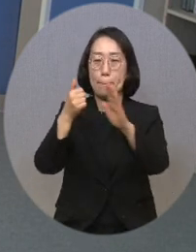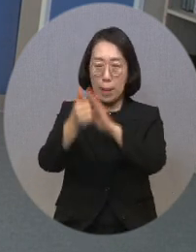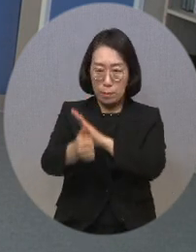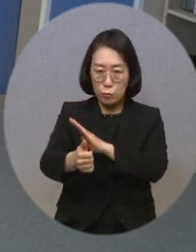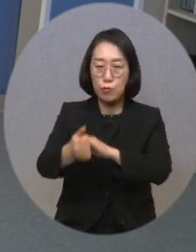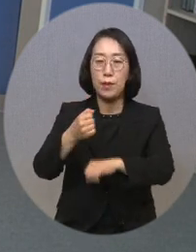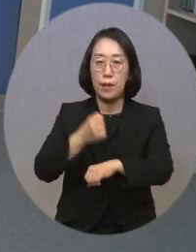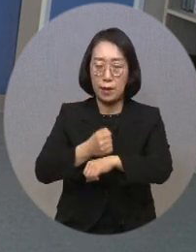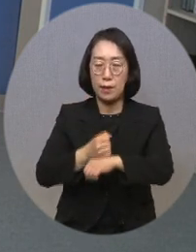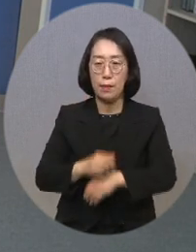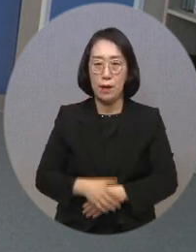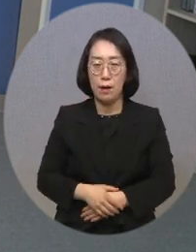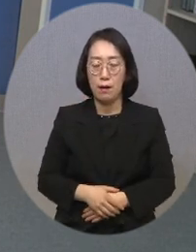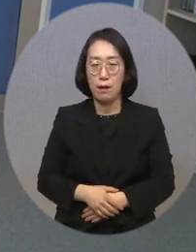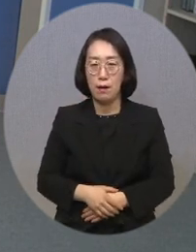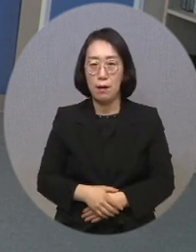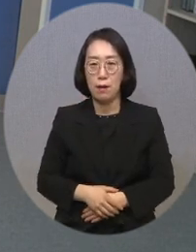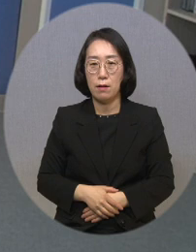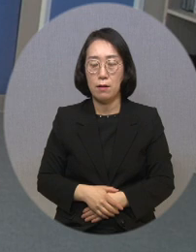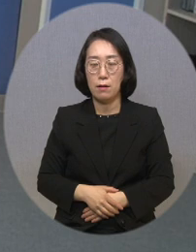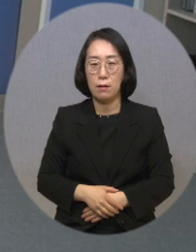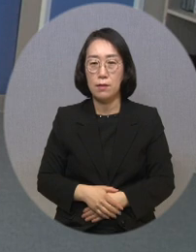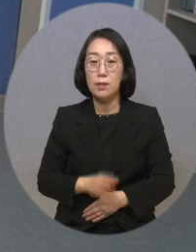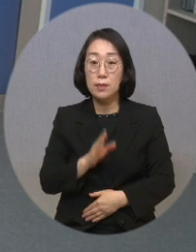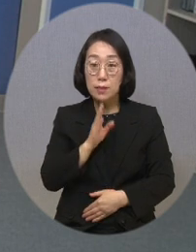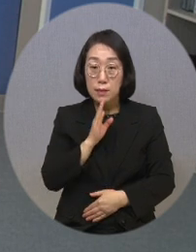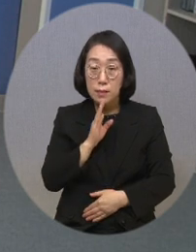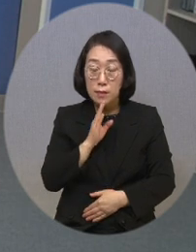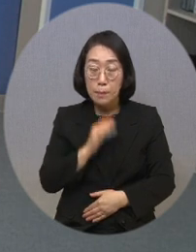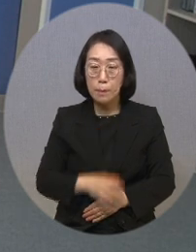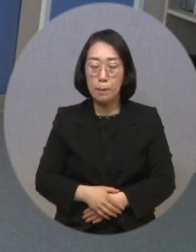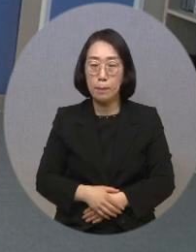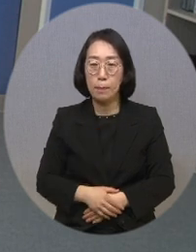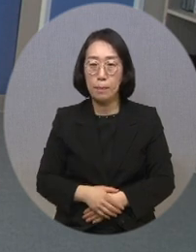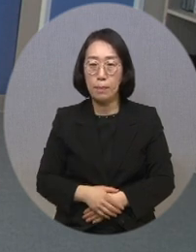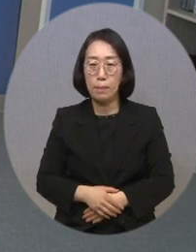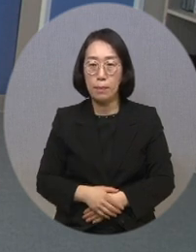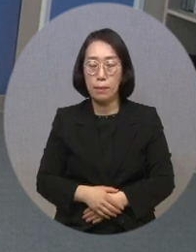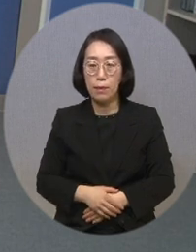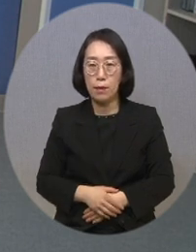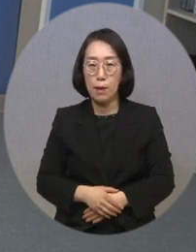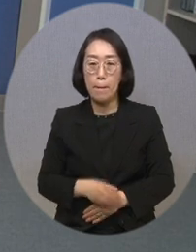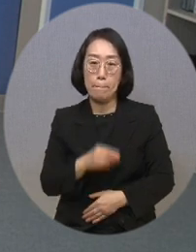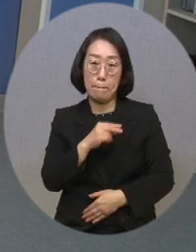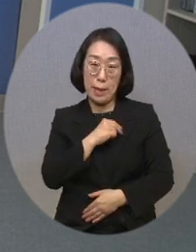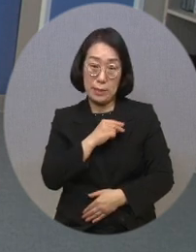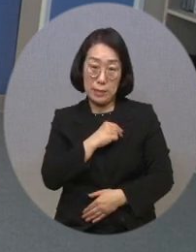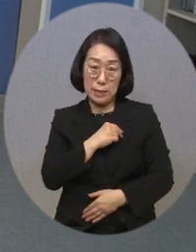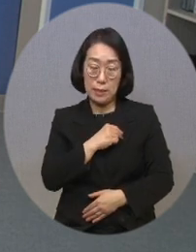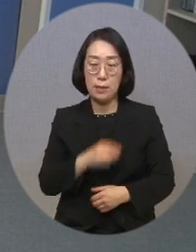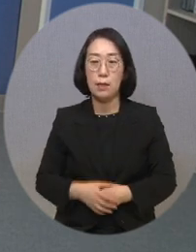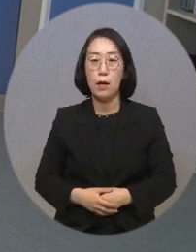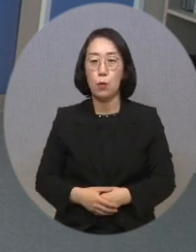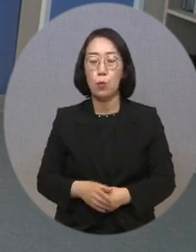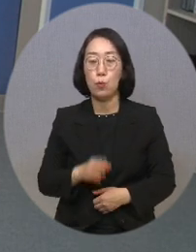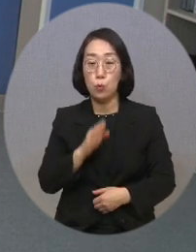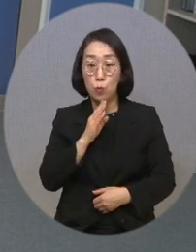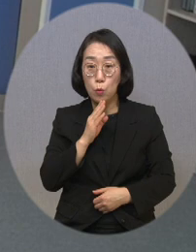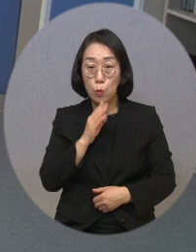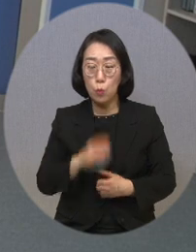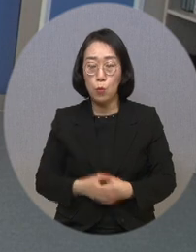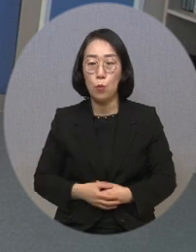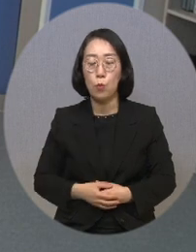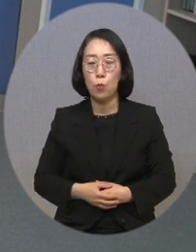장례 직장에 들렀더니 청소년 의원 배지하고 네. 그다음에 또 신분증하고 그거를